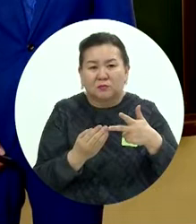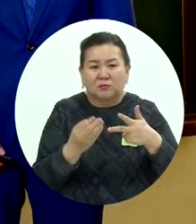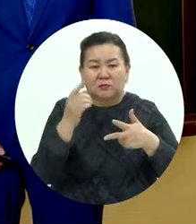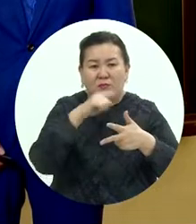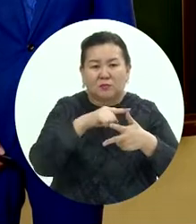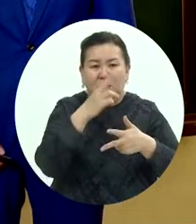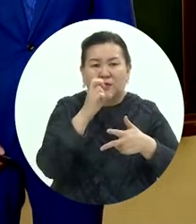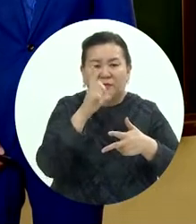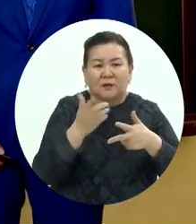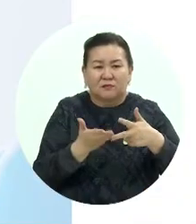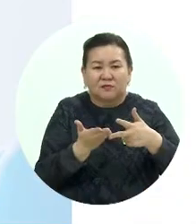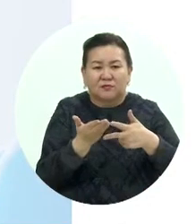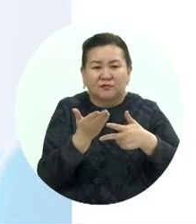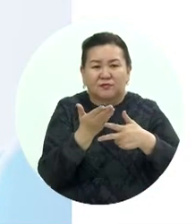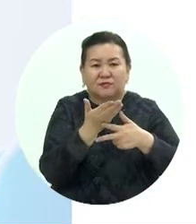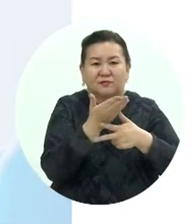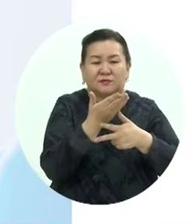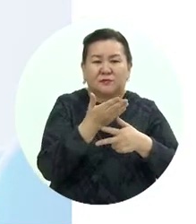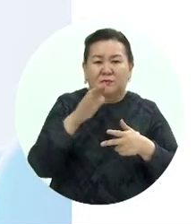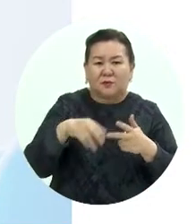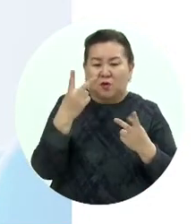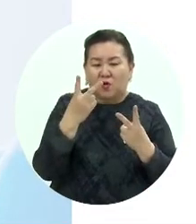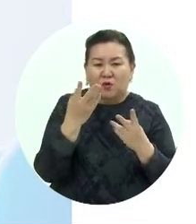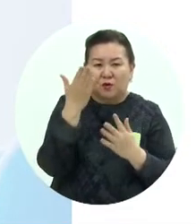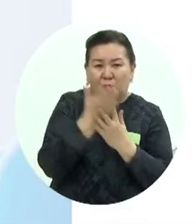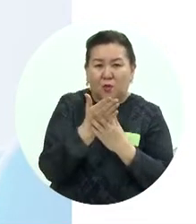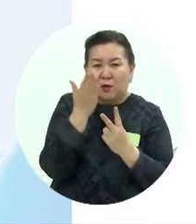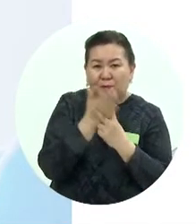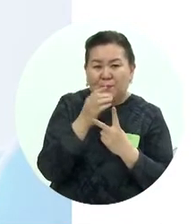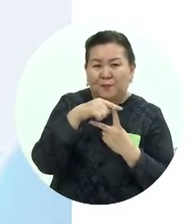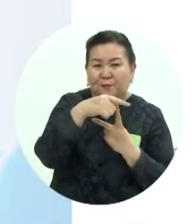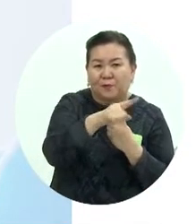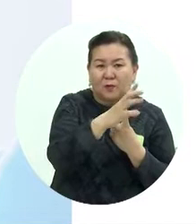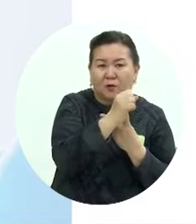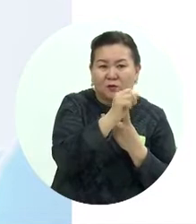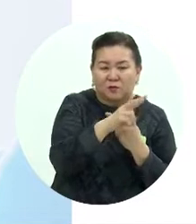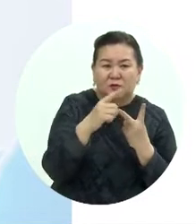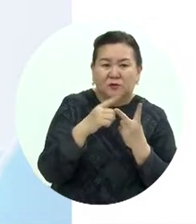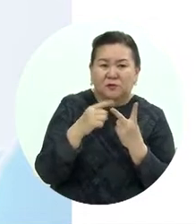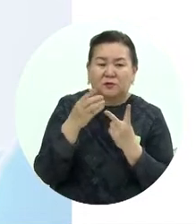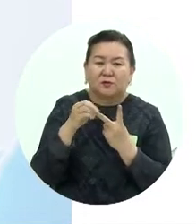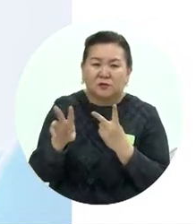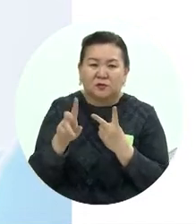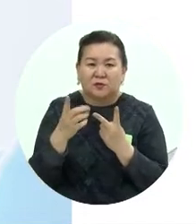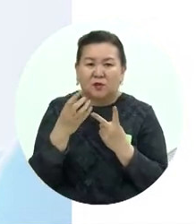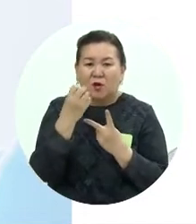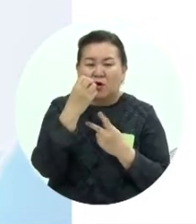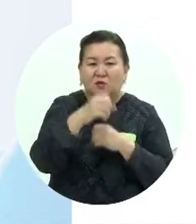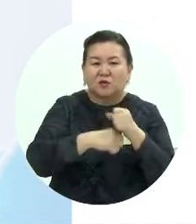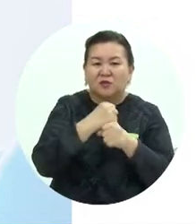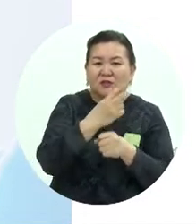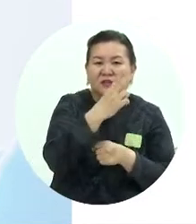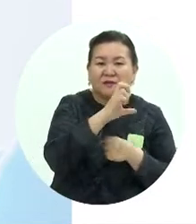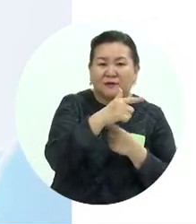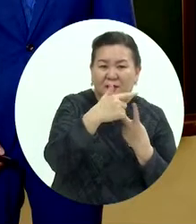бол цэвдгийн тойл гэж нэрлэж байгаа. Цэвдгийг бол дараах байдлаар хоёр ангил нь олон жилийн цэвдэг, улирлын цэвдэг гэж хоригдлоо. Олон жилийн